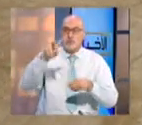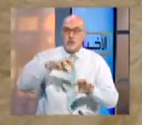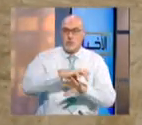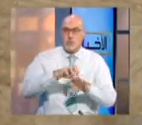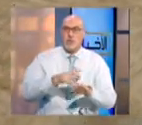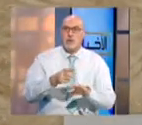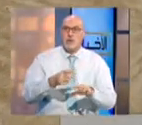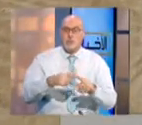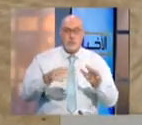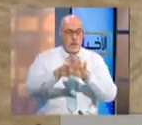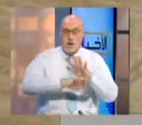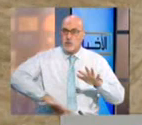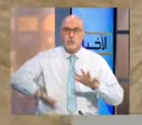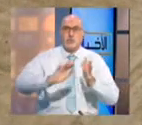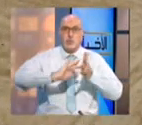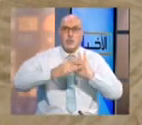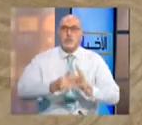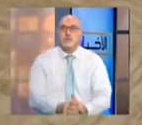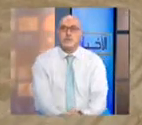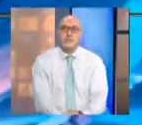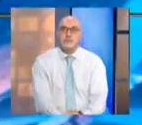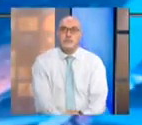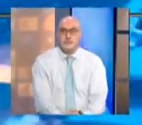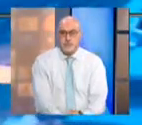بل في المنطقة كلها.